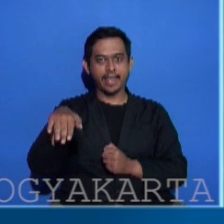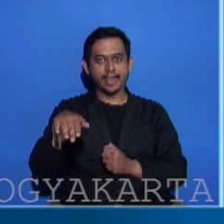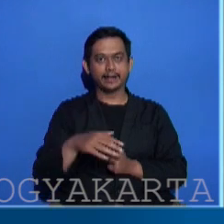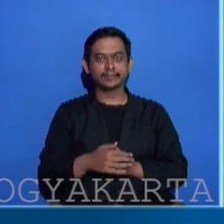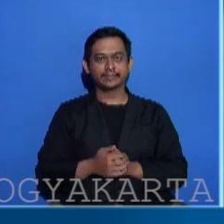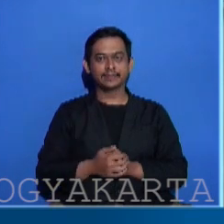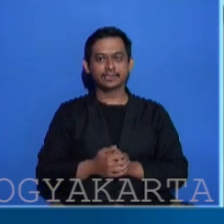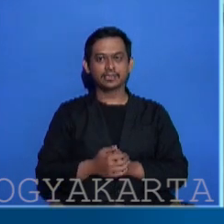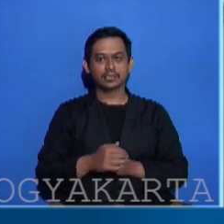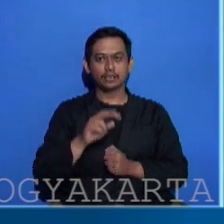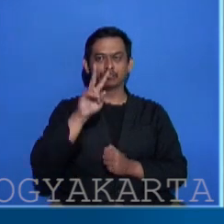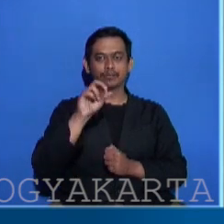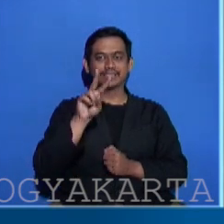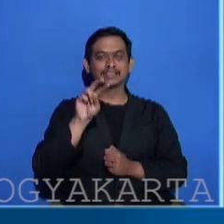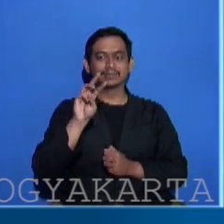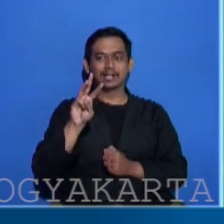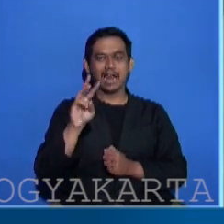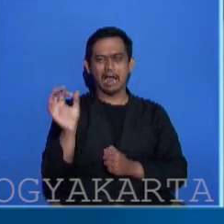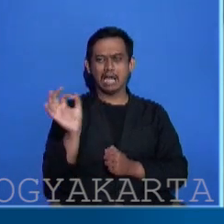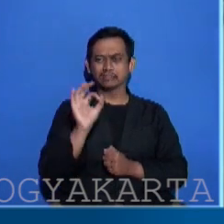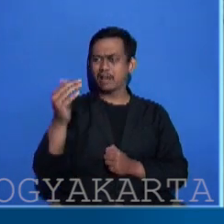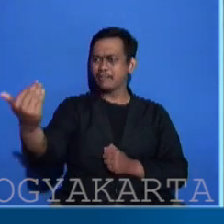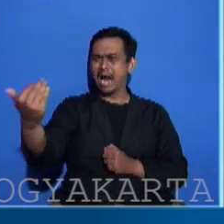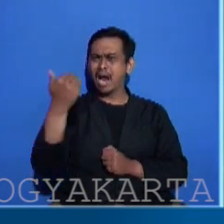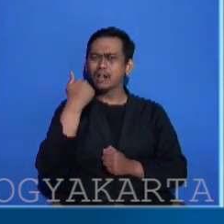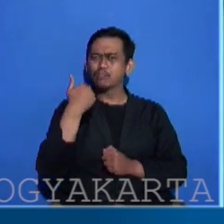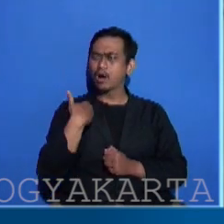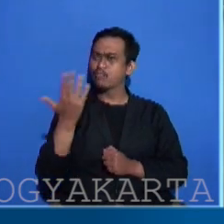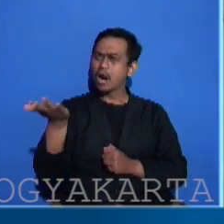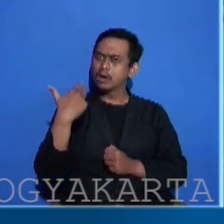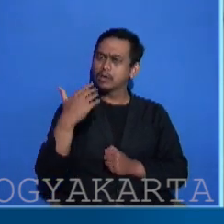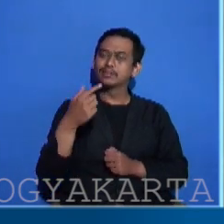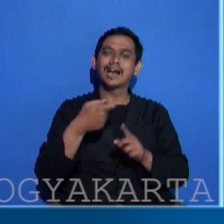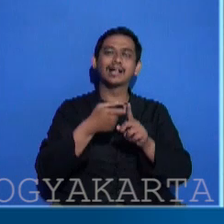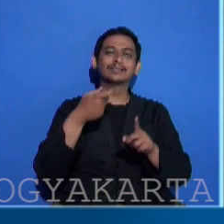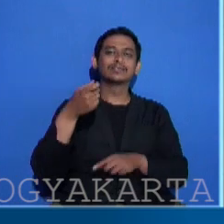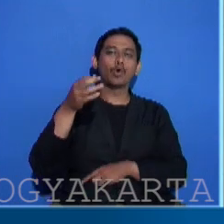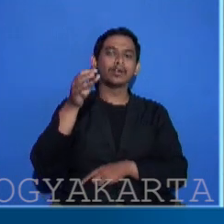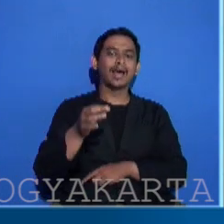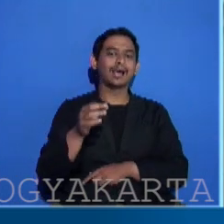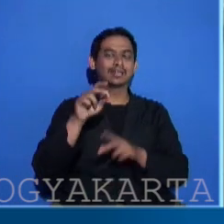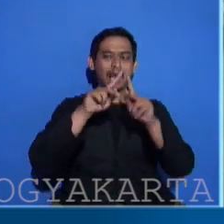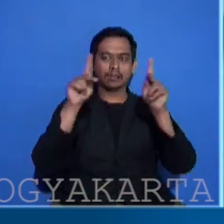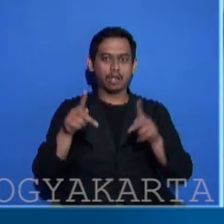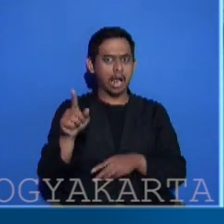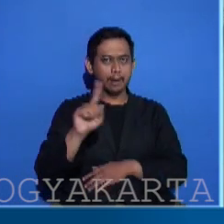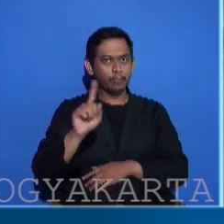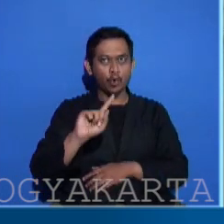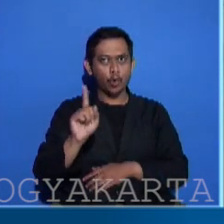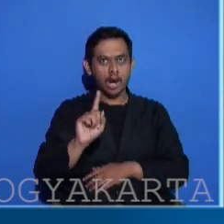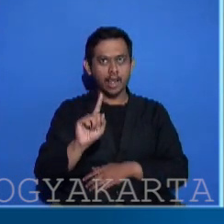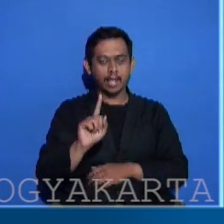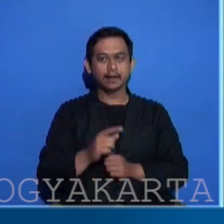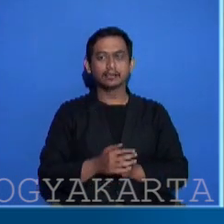lebaran 2023 ini tidak diperbolehkan masuk menuju kota Klaten dan di rekayasa menuju arus